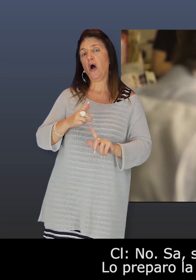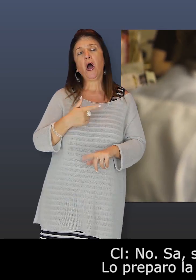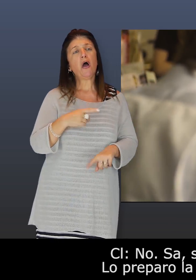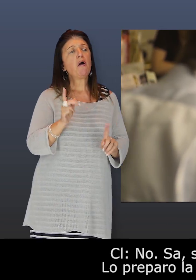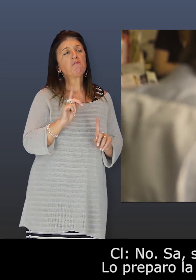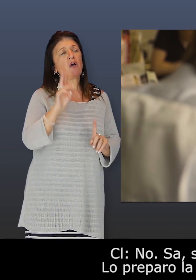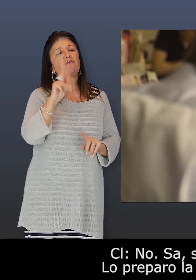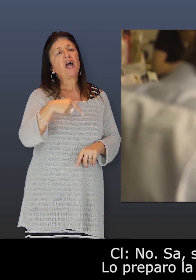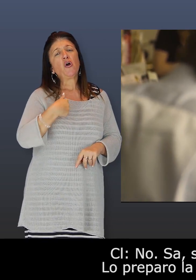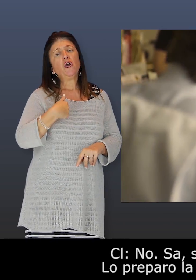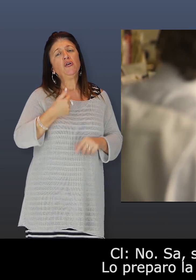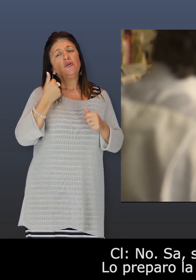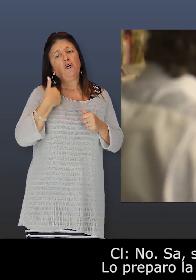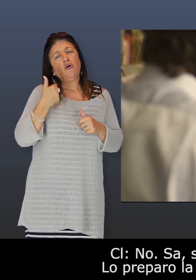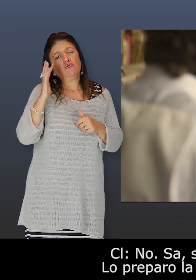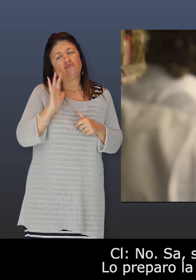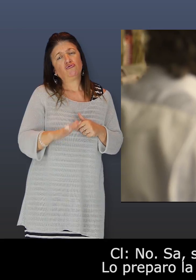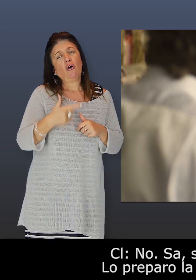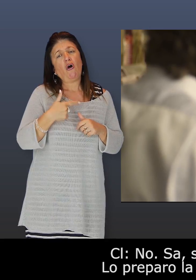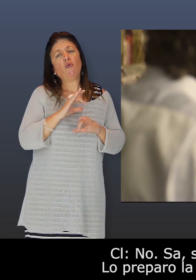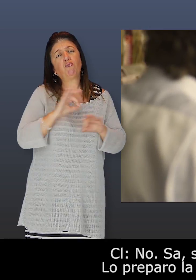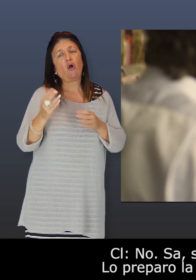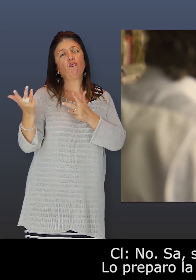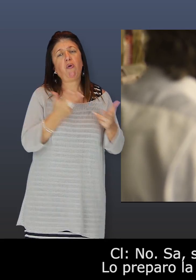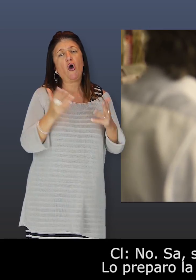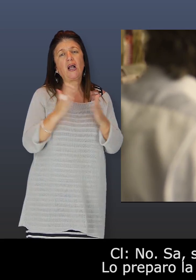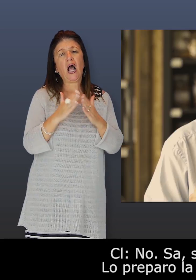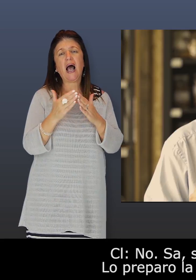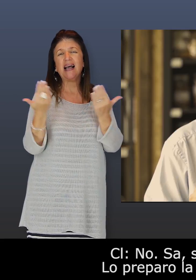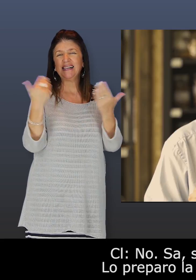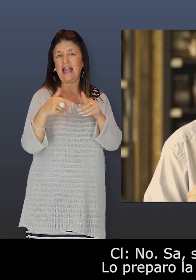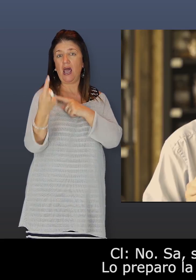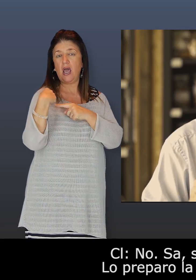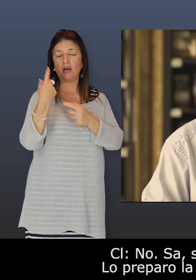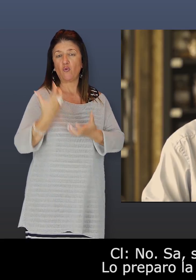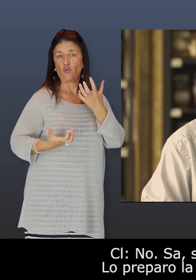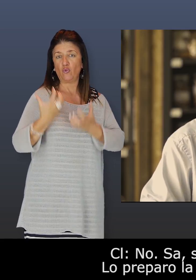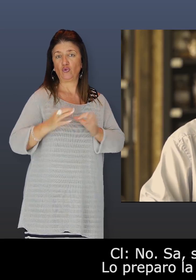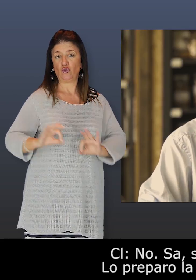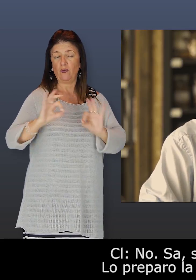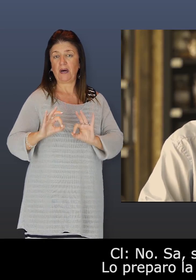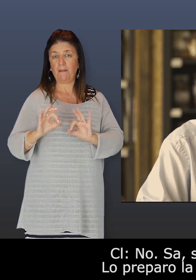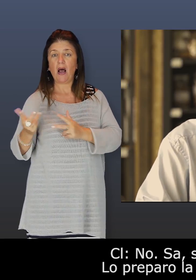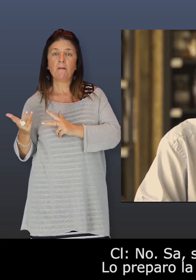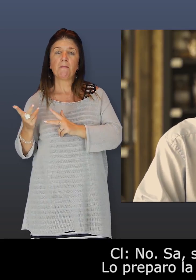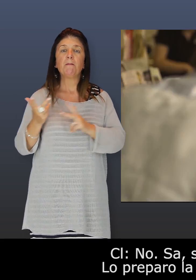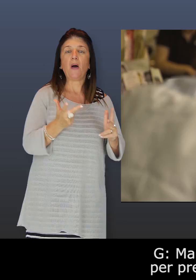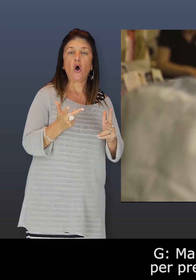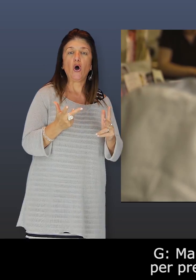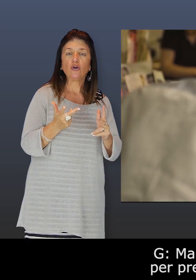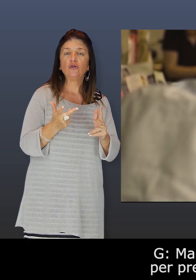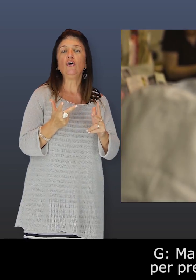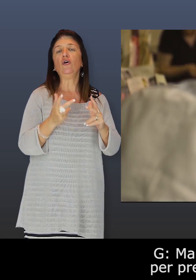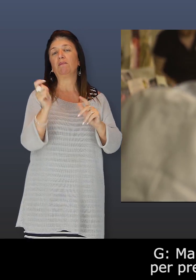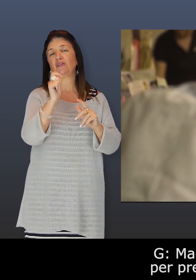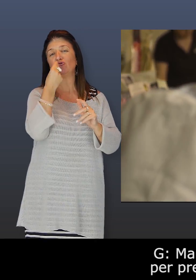Sa, spesso io mi porto il cibo da casa, me lo preparo la sera prima e faccio pranzo così.